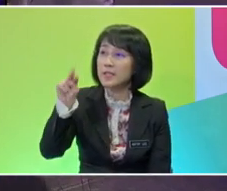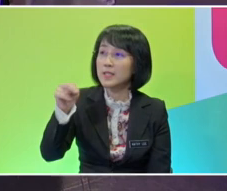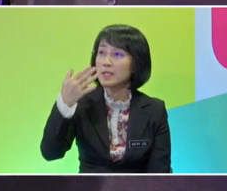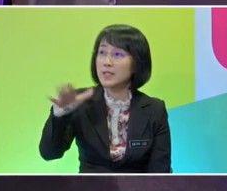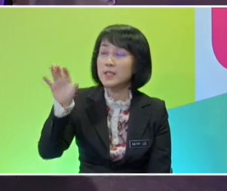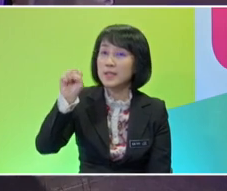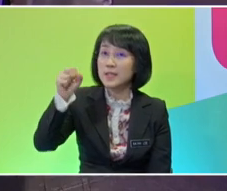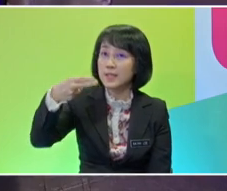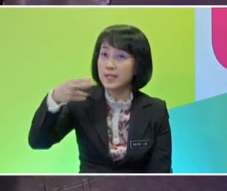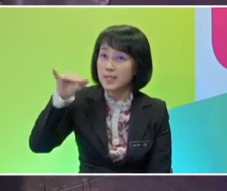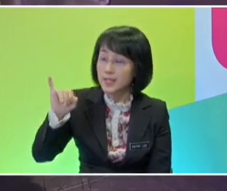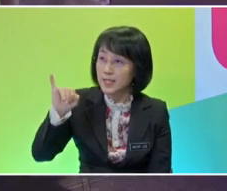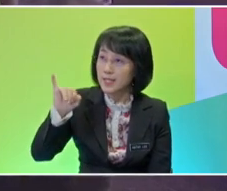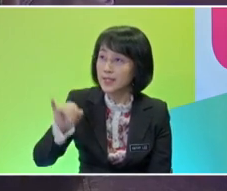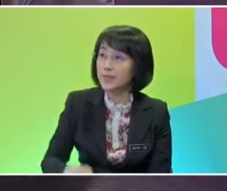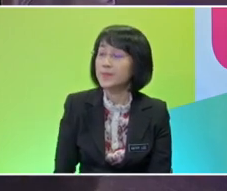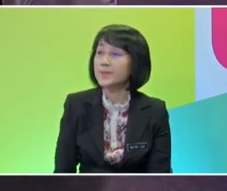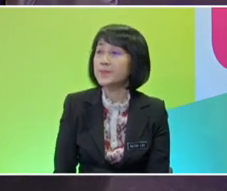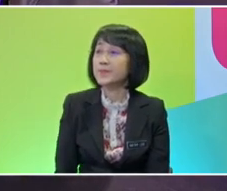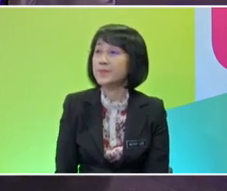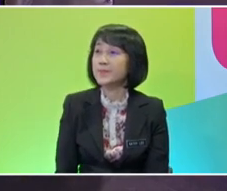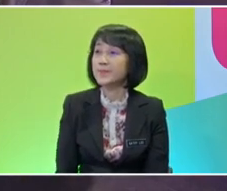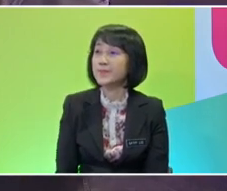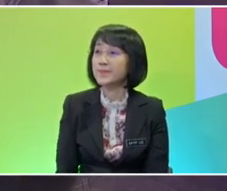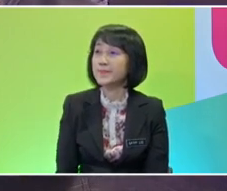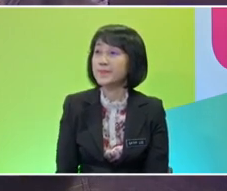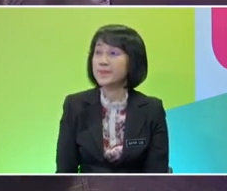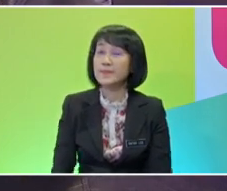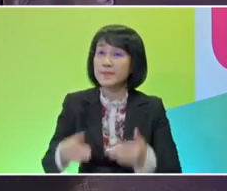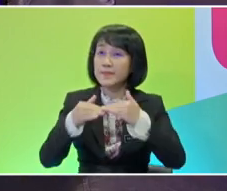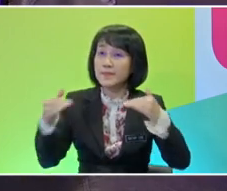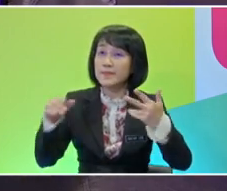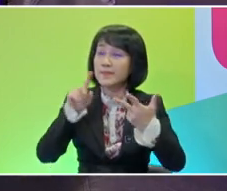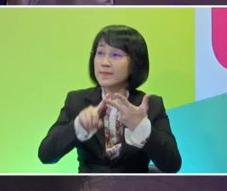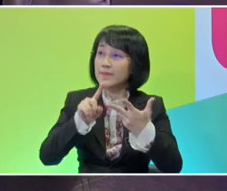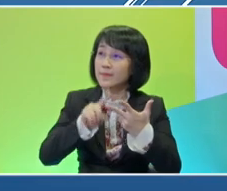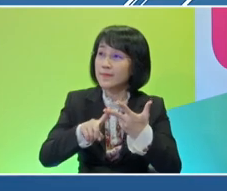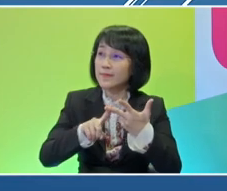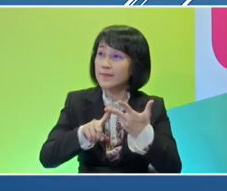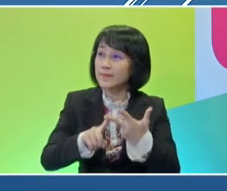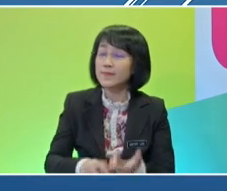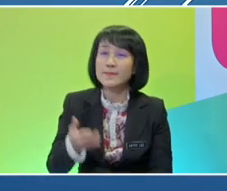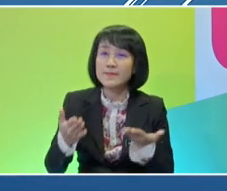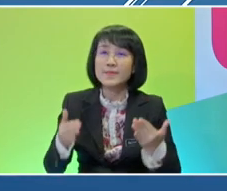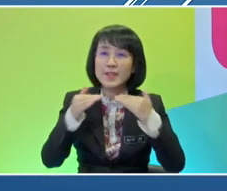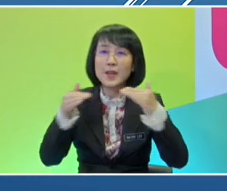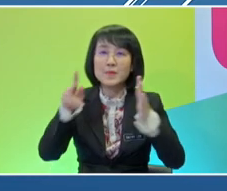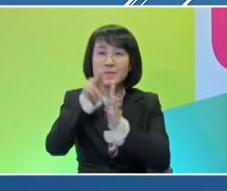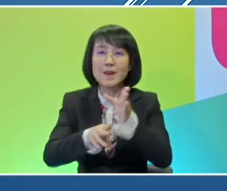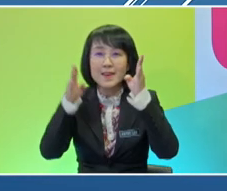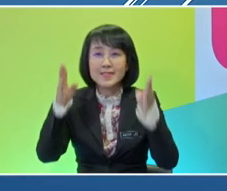peringkat di antara daerah-daerah kemudian kita yang ketiga mungkin kita beli disebut tahap kebangsaan lagu